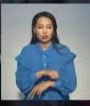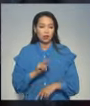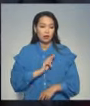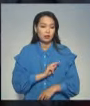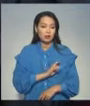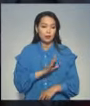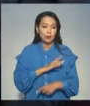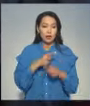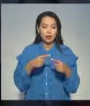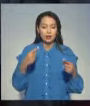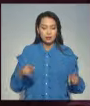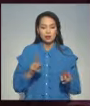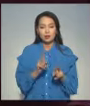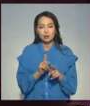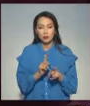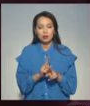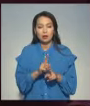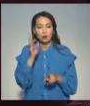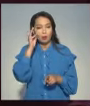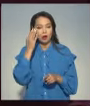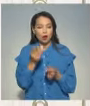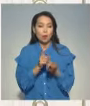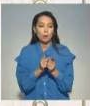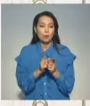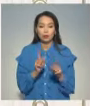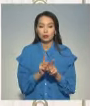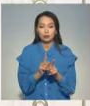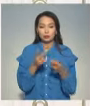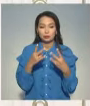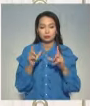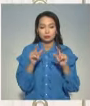өзге мемлекеттерге сапарында аудармашы қажет етпейді.